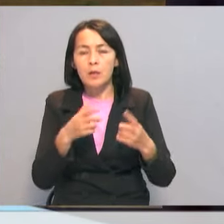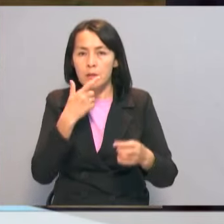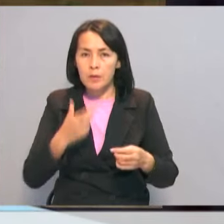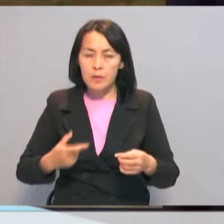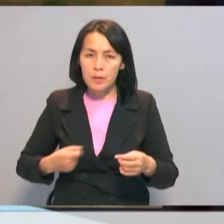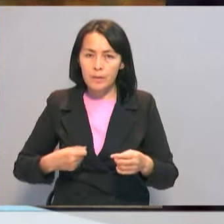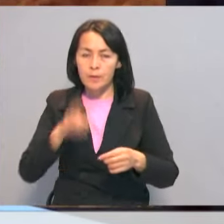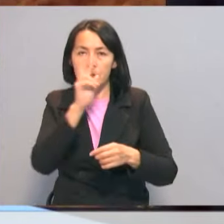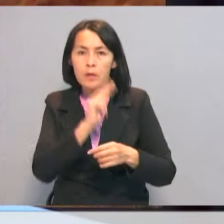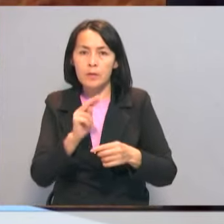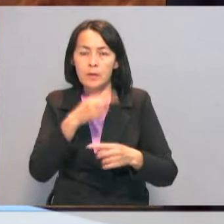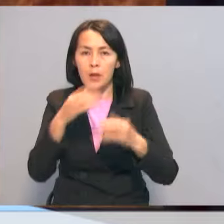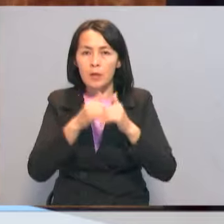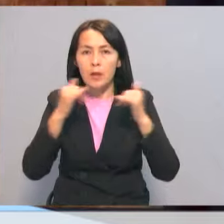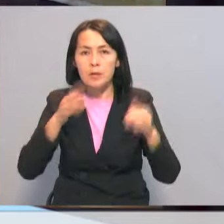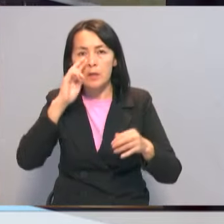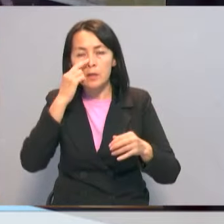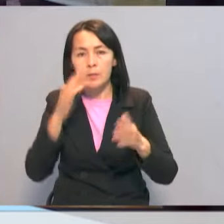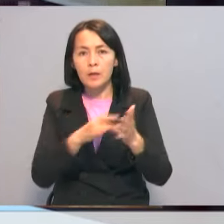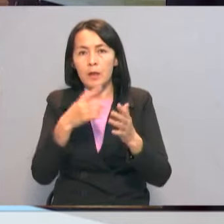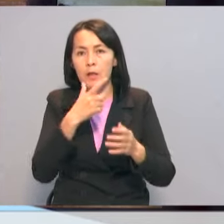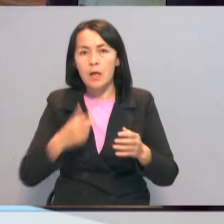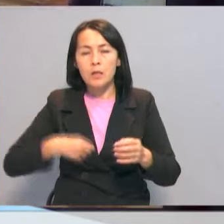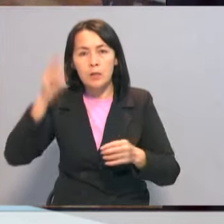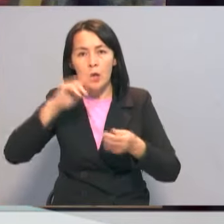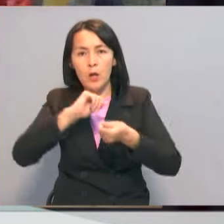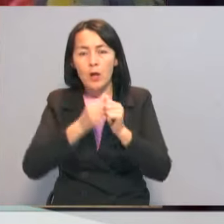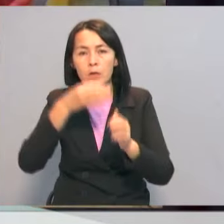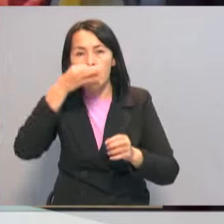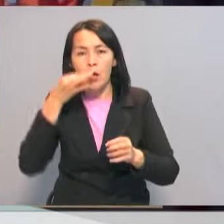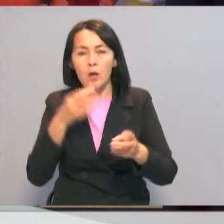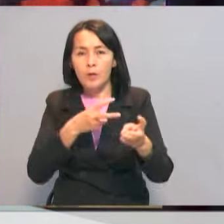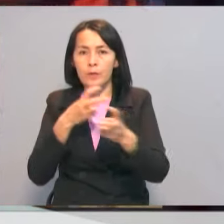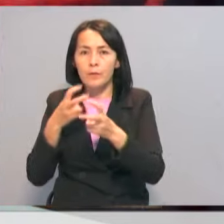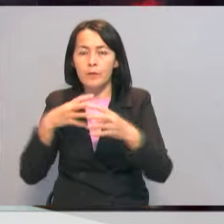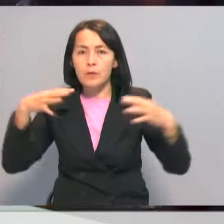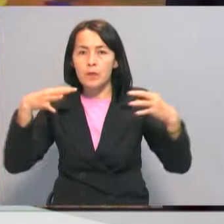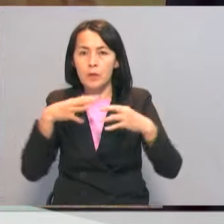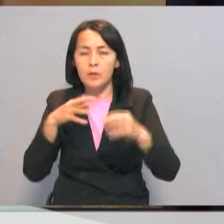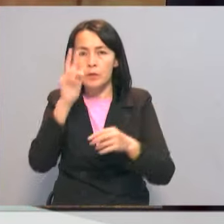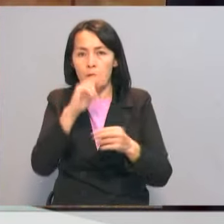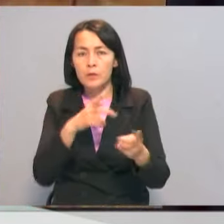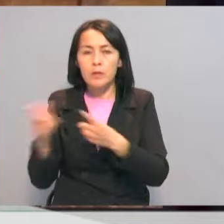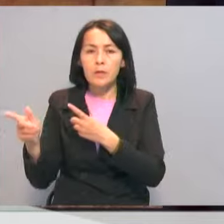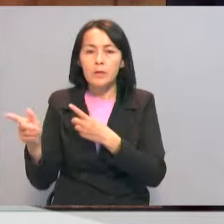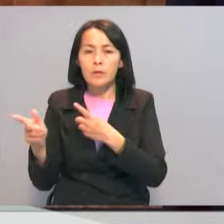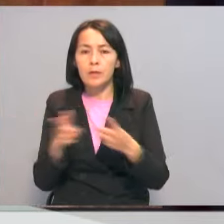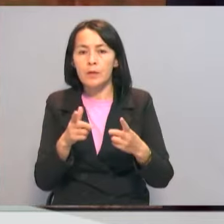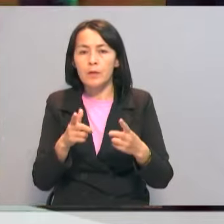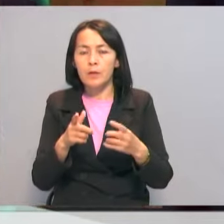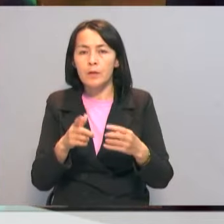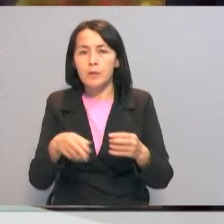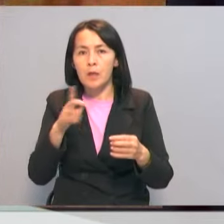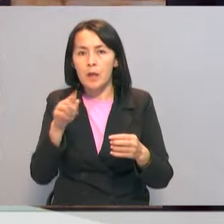боевую квалификацию, шымкентские солдаты изучили опыт вооруженных конфликтов на учебно-тренировочном